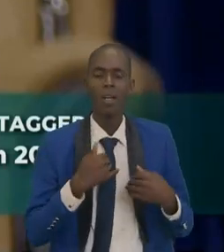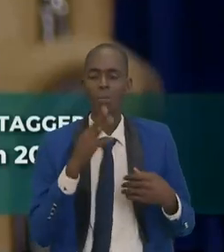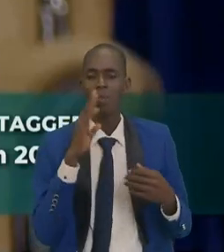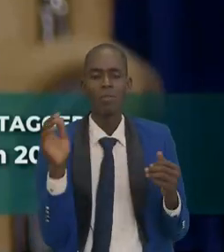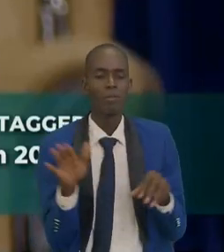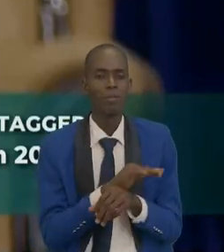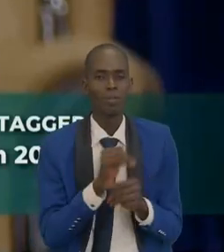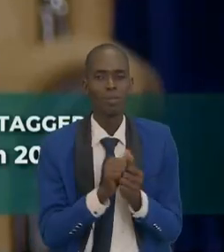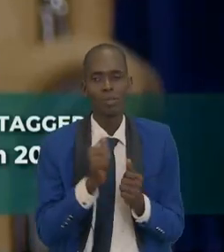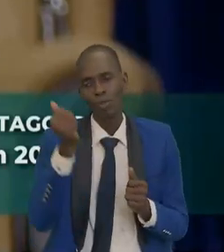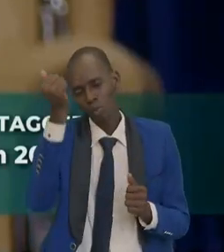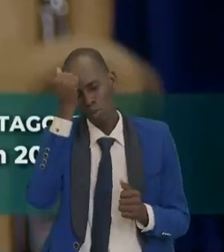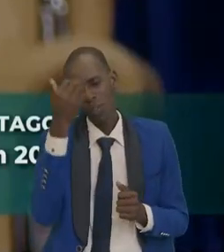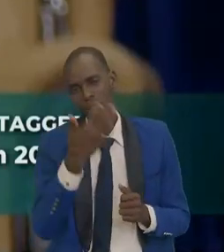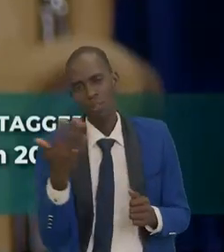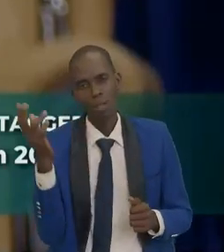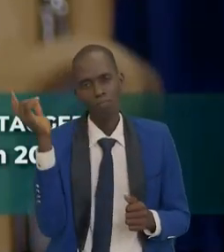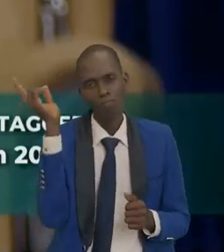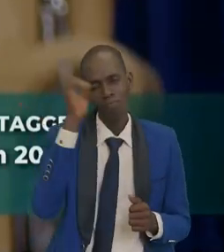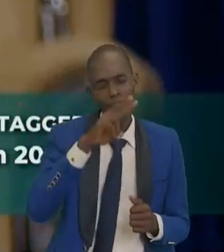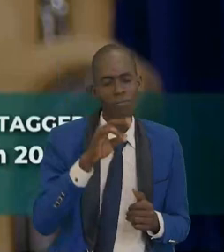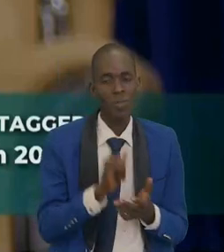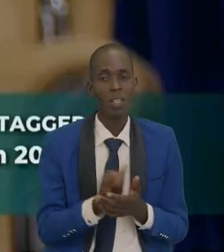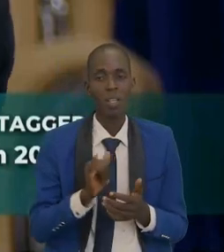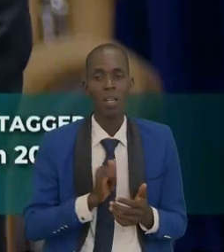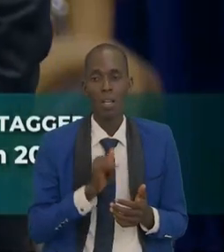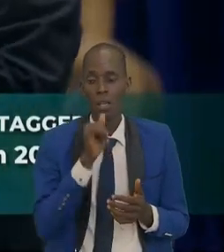complètement endormi, mais je vais me réveiller maintenant.